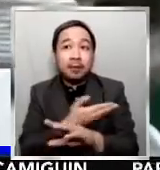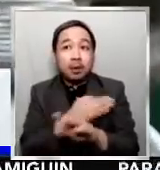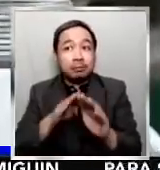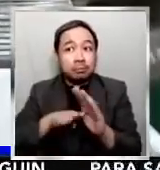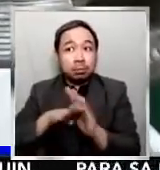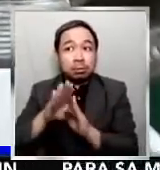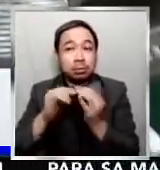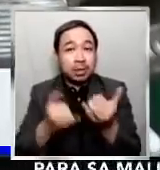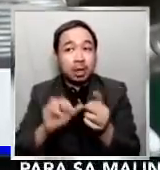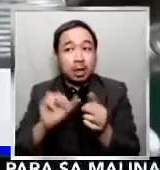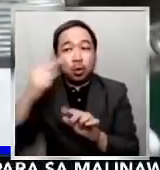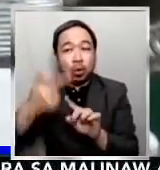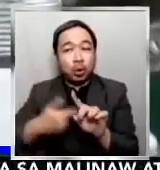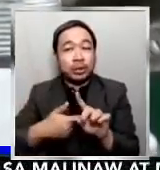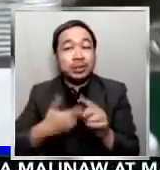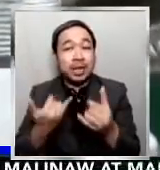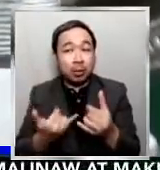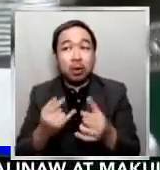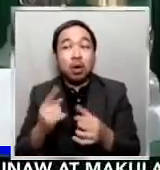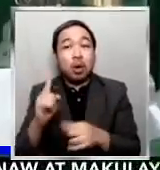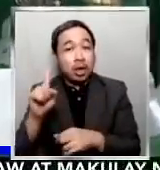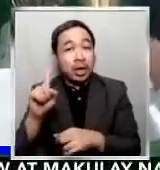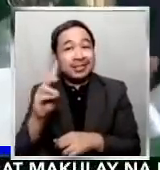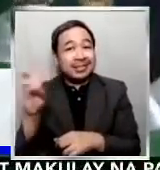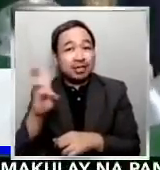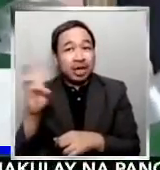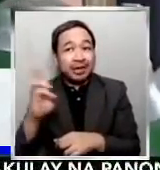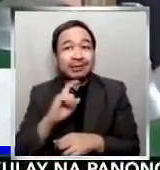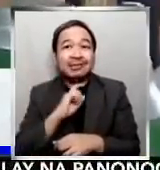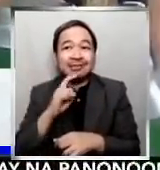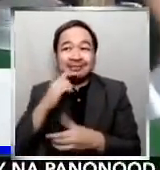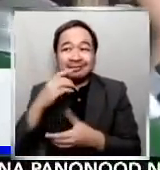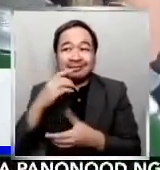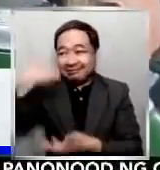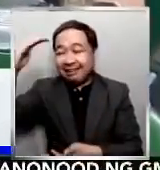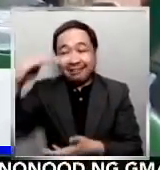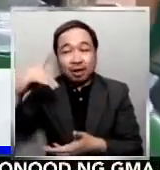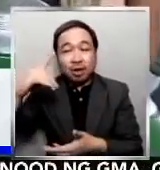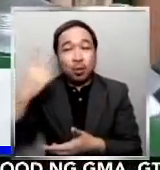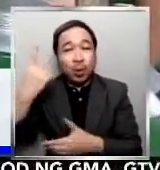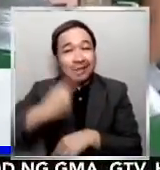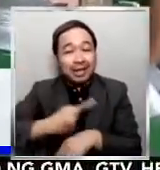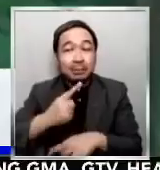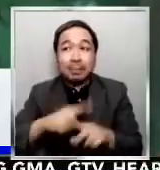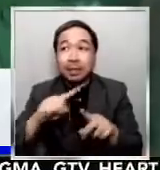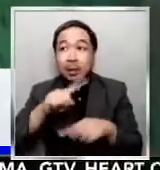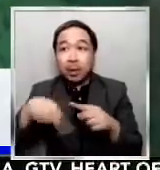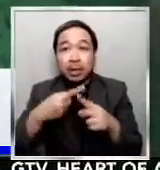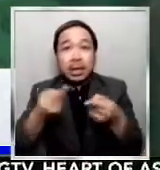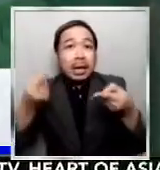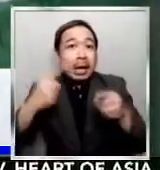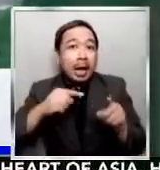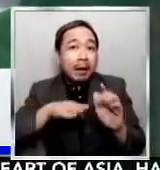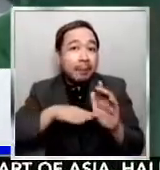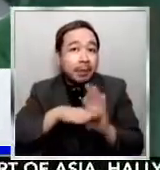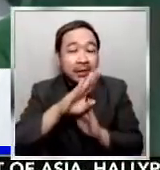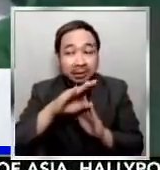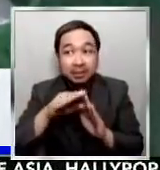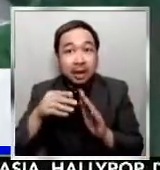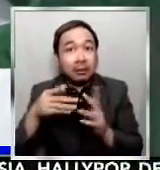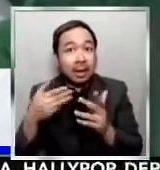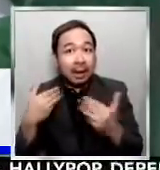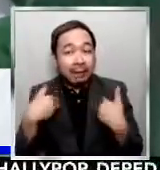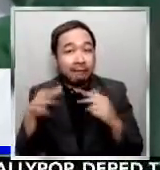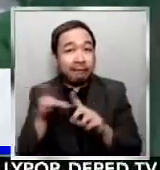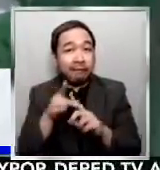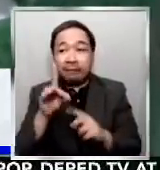tangke ang nire-refill nila ng oxygen kada araw. Pero mula nang dumami nagkakasakit kasabay ng pagpasok ng Delta variant, higit doble ang